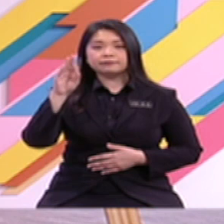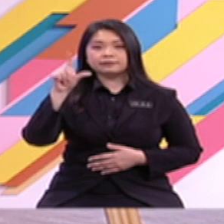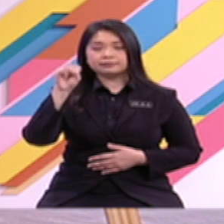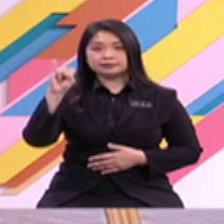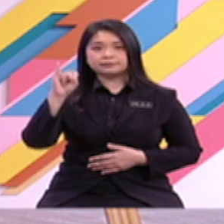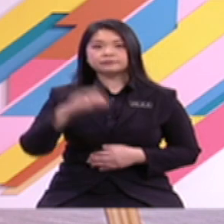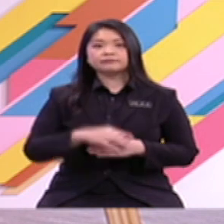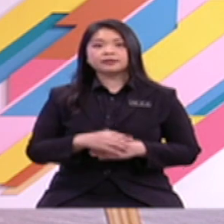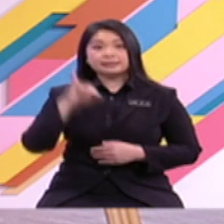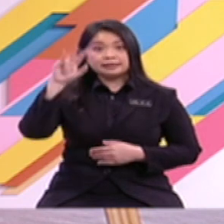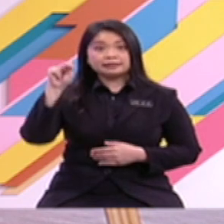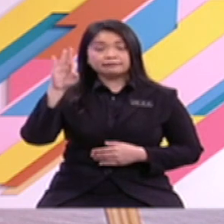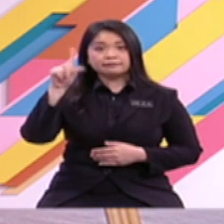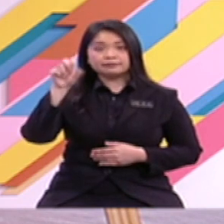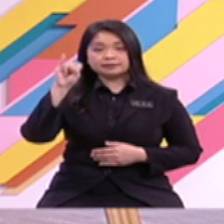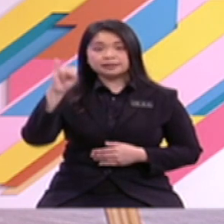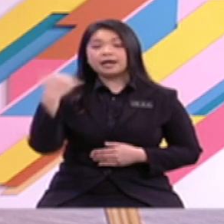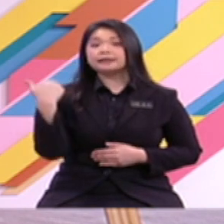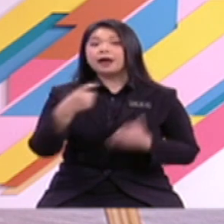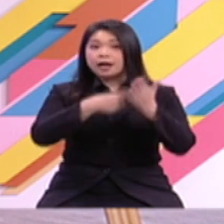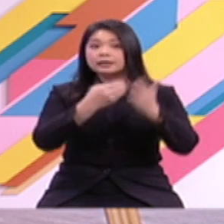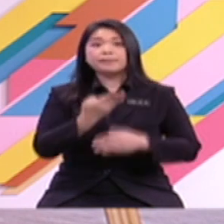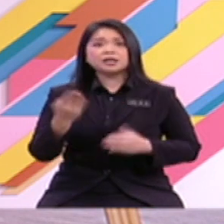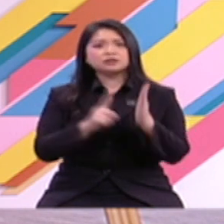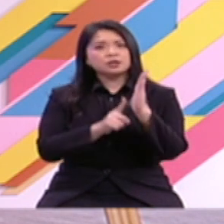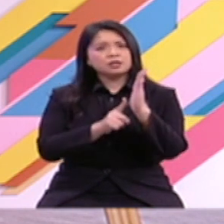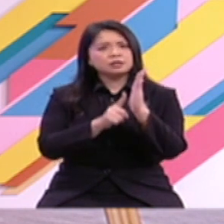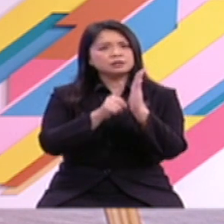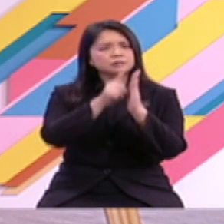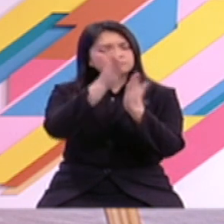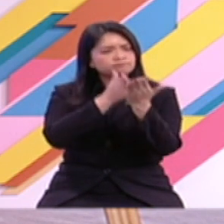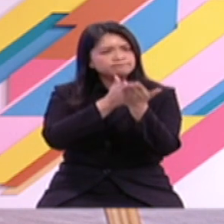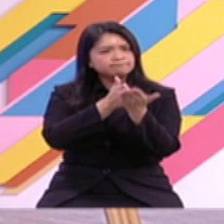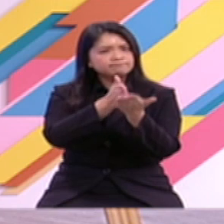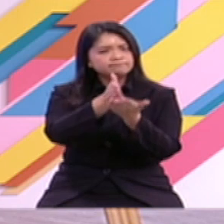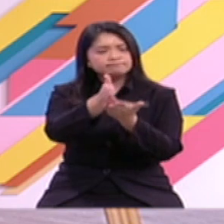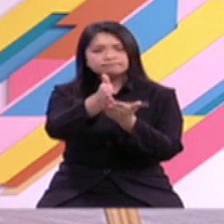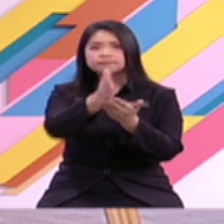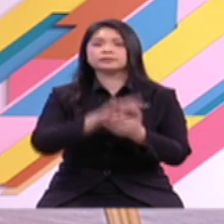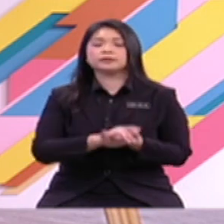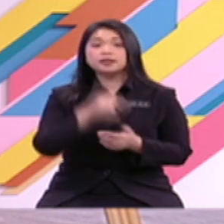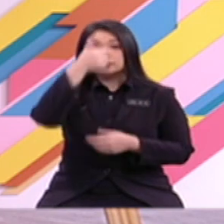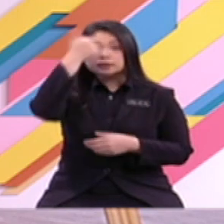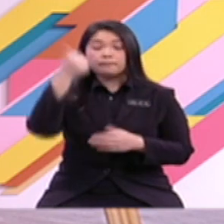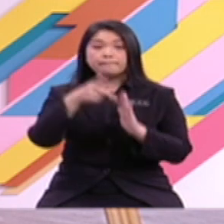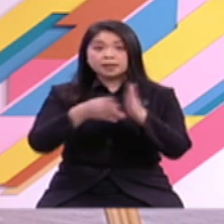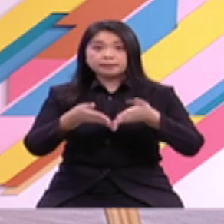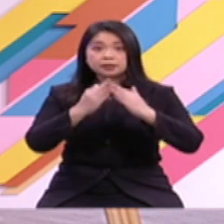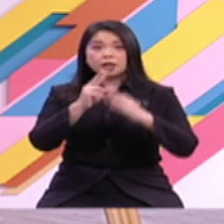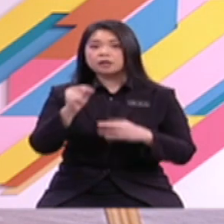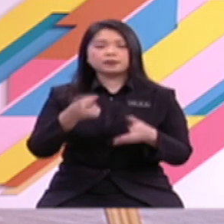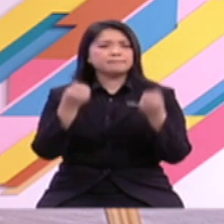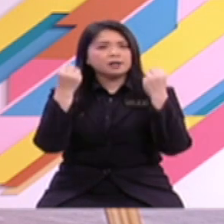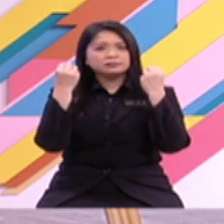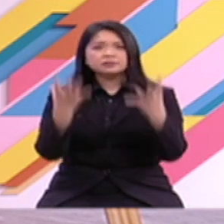harga barang meningkat secara berterusan campur Adobe atas sebab-sebab permintaan yang terlalu banyak